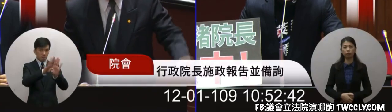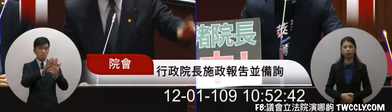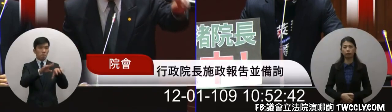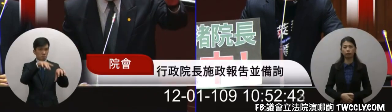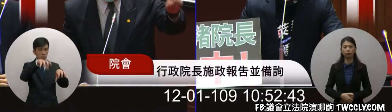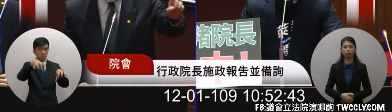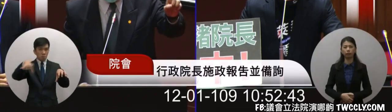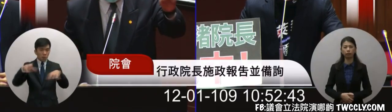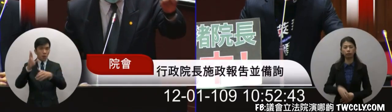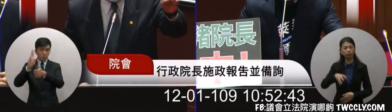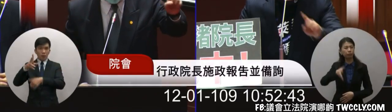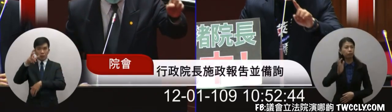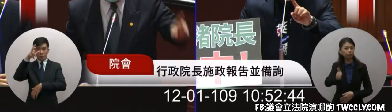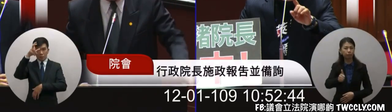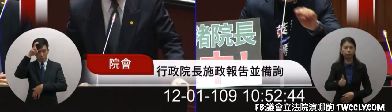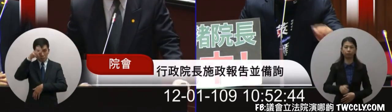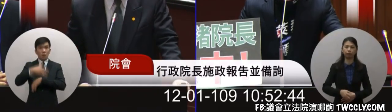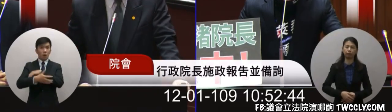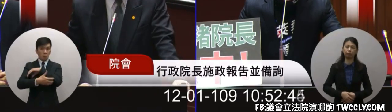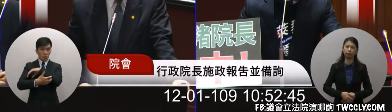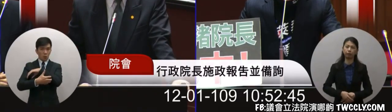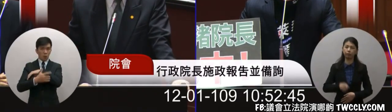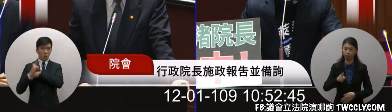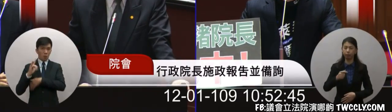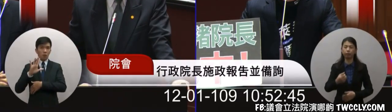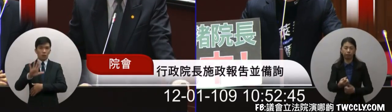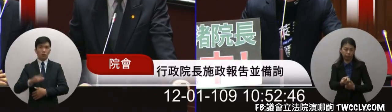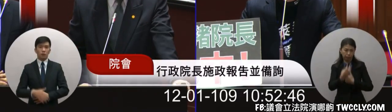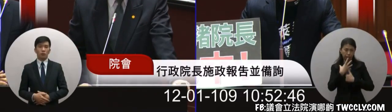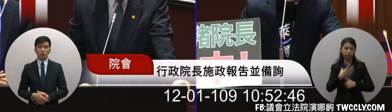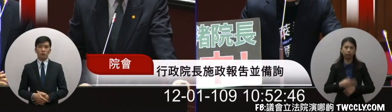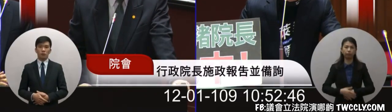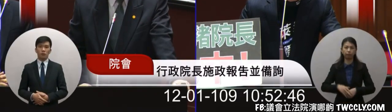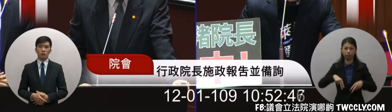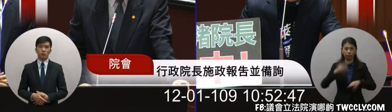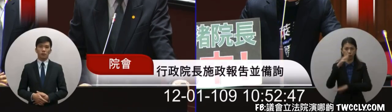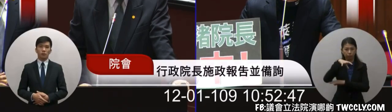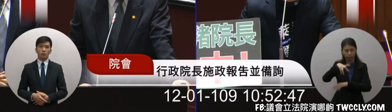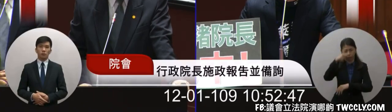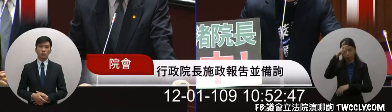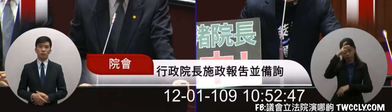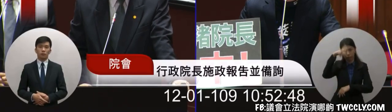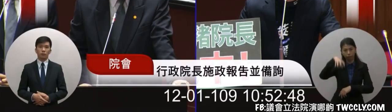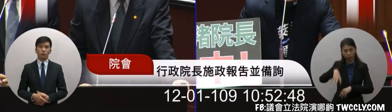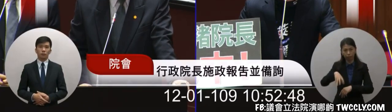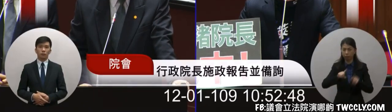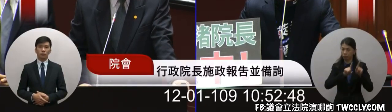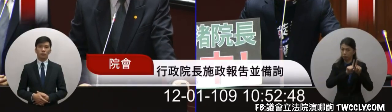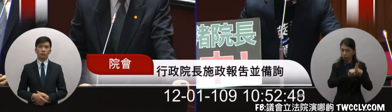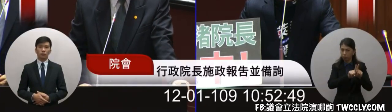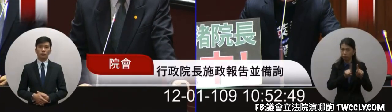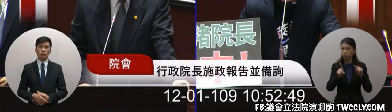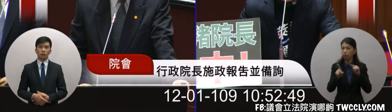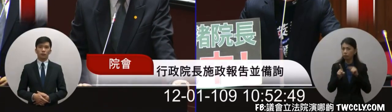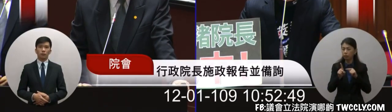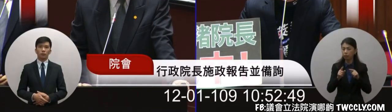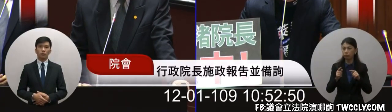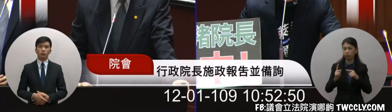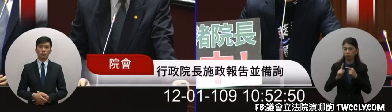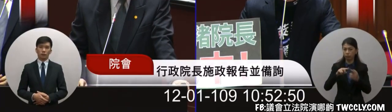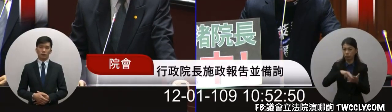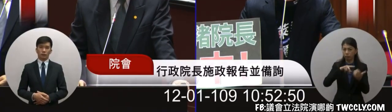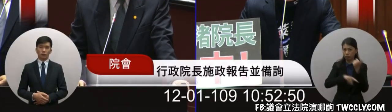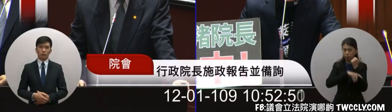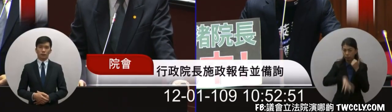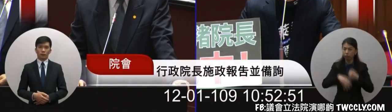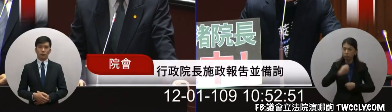警官 部长， 这个是十几年来都这样。 部长，您只要告诉我行政院警官队陪同行政院院长来立法院，他主